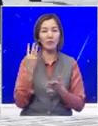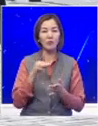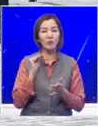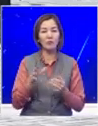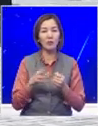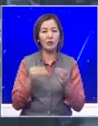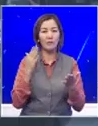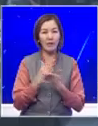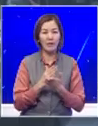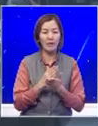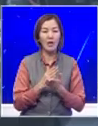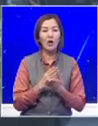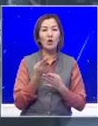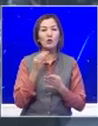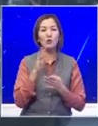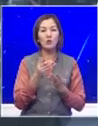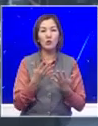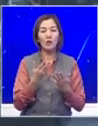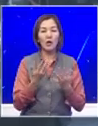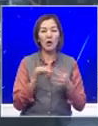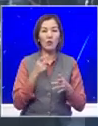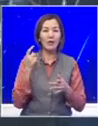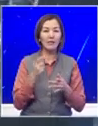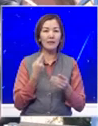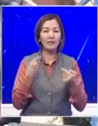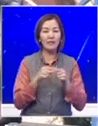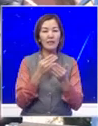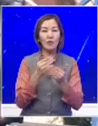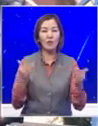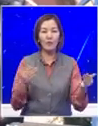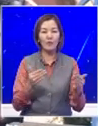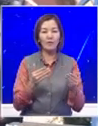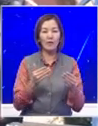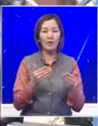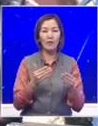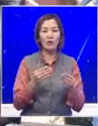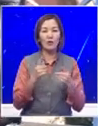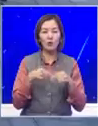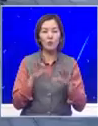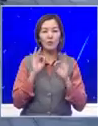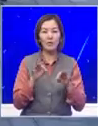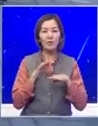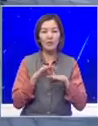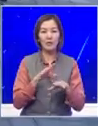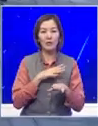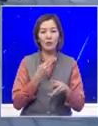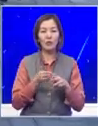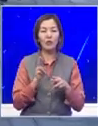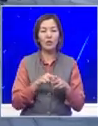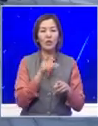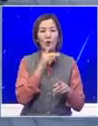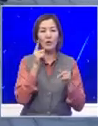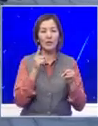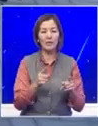егіс алқабы бар. Ал Шонжыдағы бұл ауыл шаруашылық техникалар көрмесі дәл уағында ұйымдастырылып отыр дейді шаруалар.